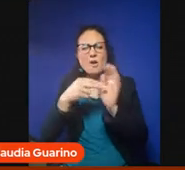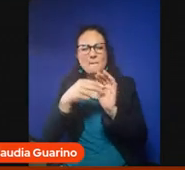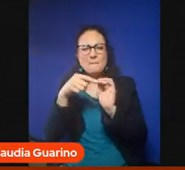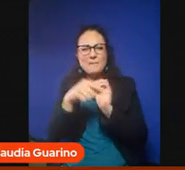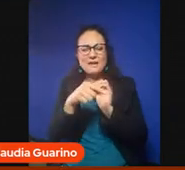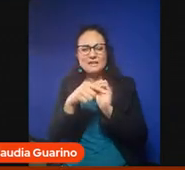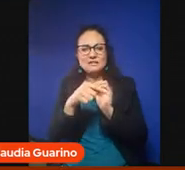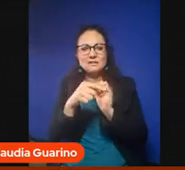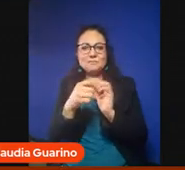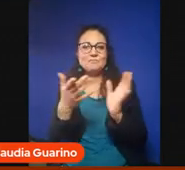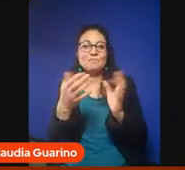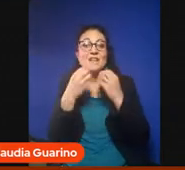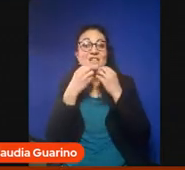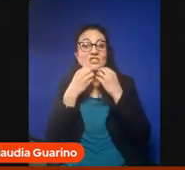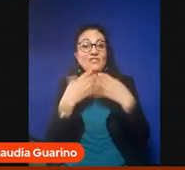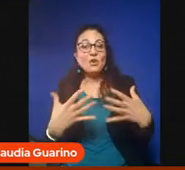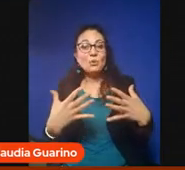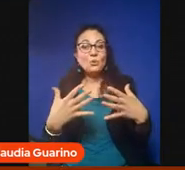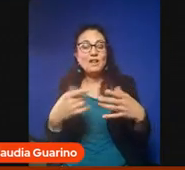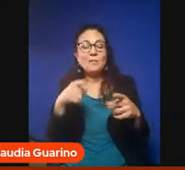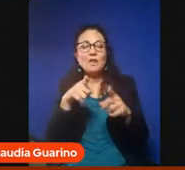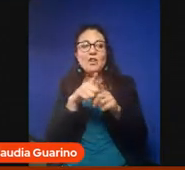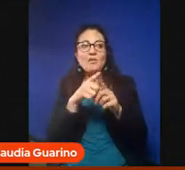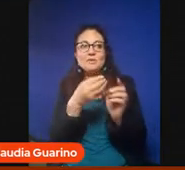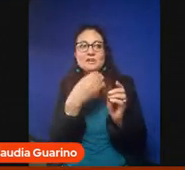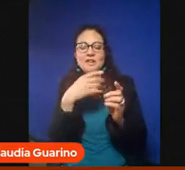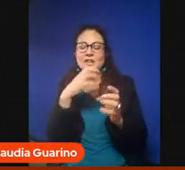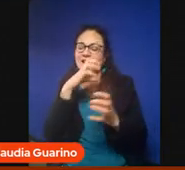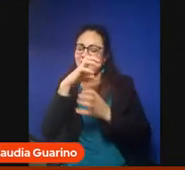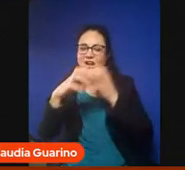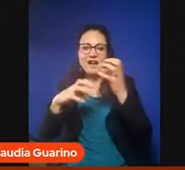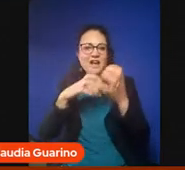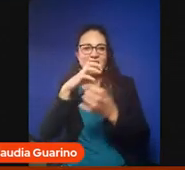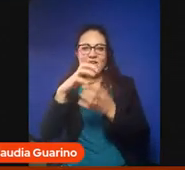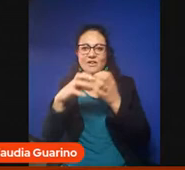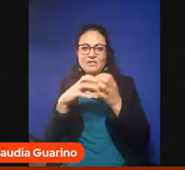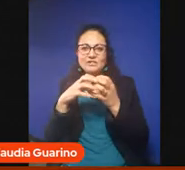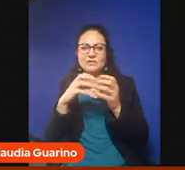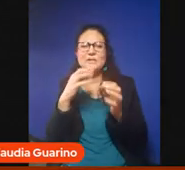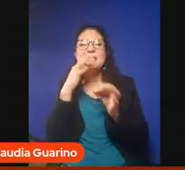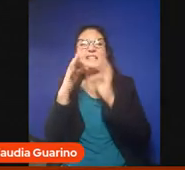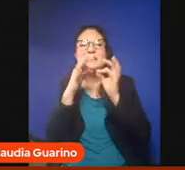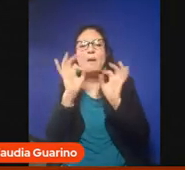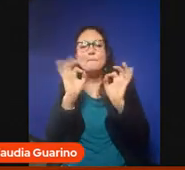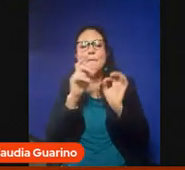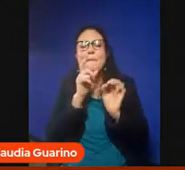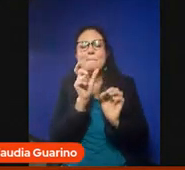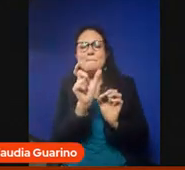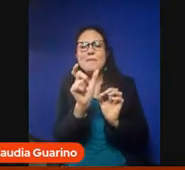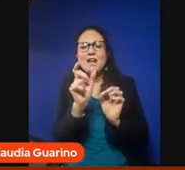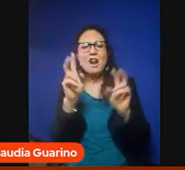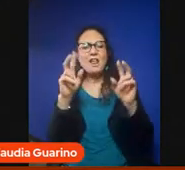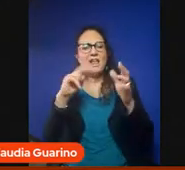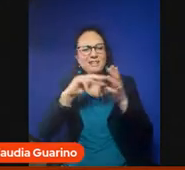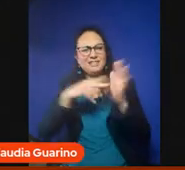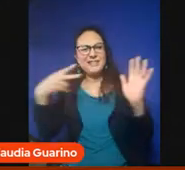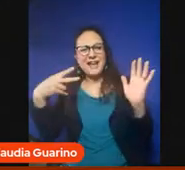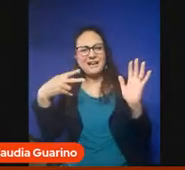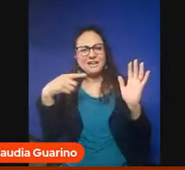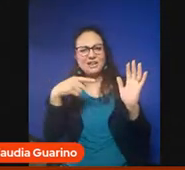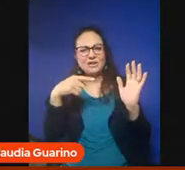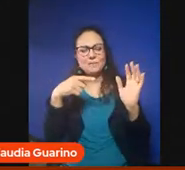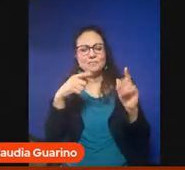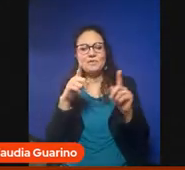sfortunatamente, sono spesso caotici. Allora, caotici nel senso tecnico direi, più della parola. Ossia che la